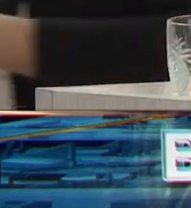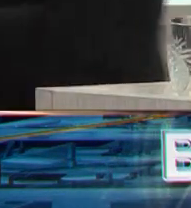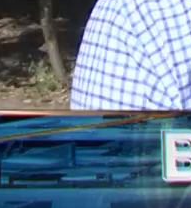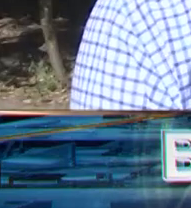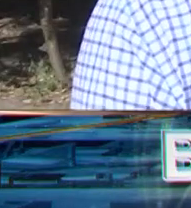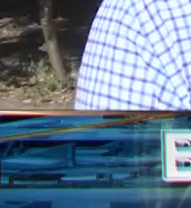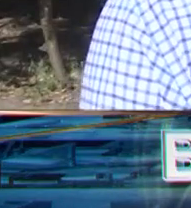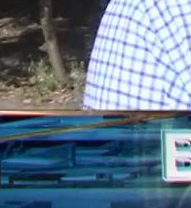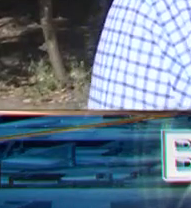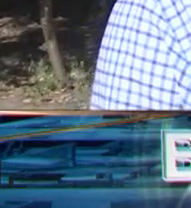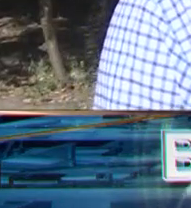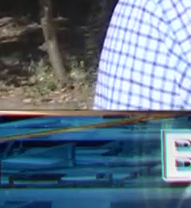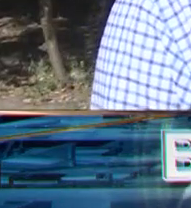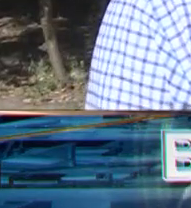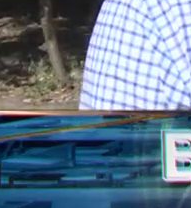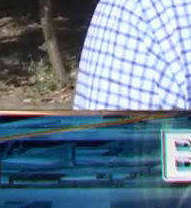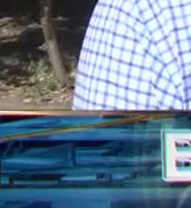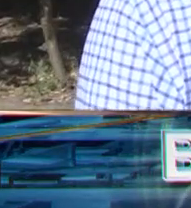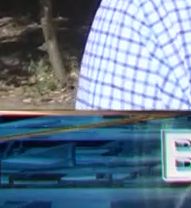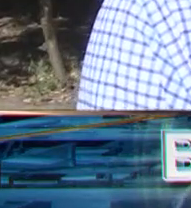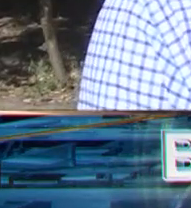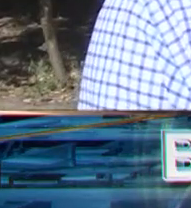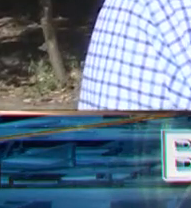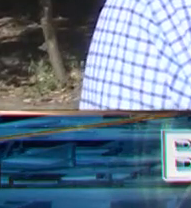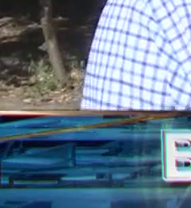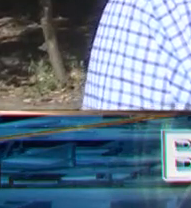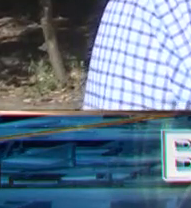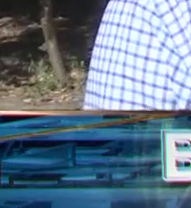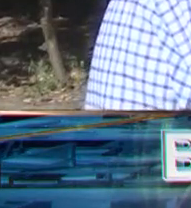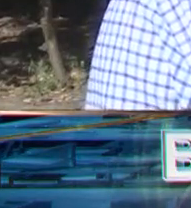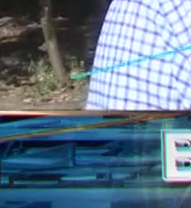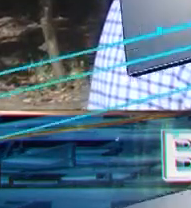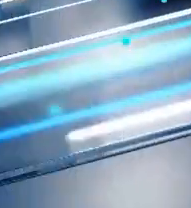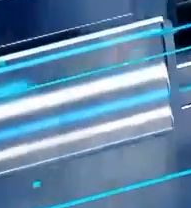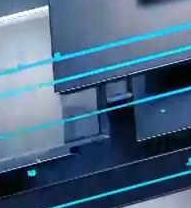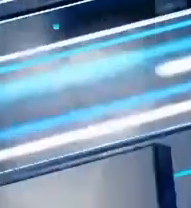жиын өткізді. Бүгін облыстық спорт басшылығы мені де мерекелік төсбелгімен марапаттады.